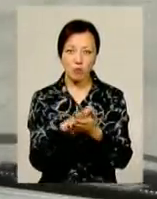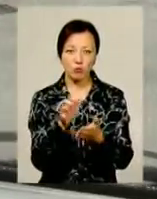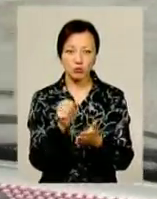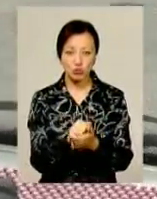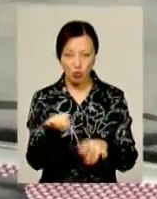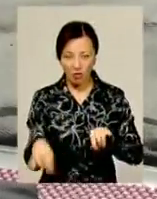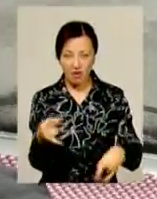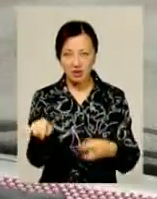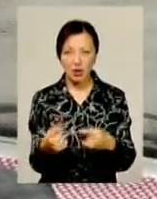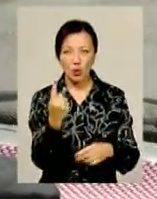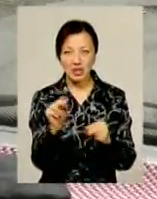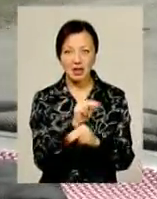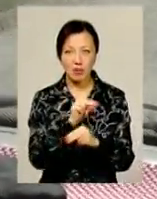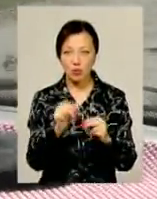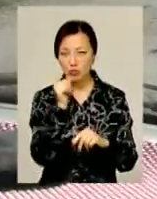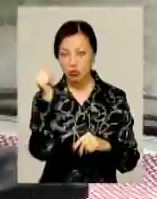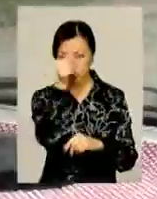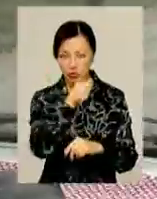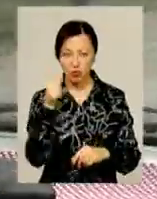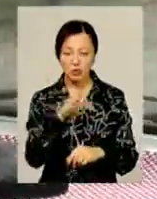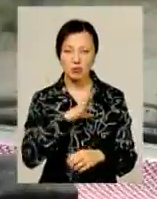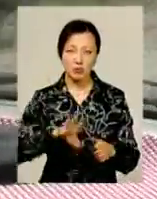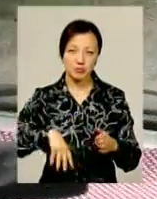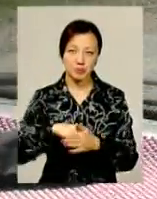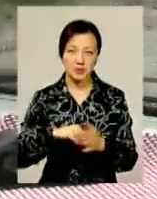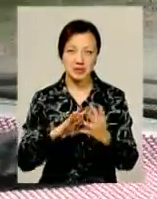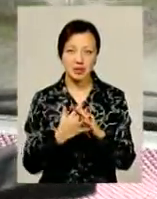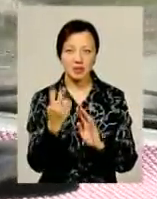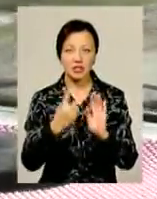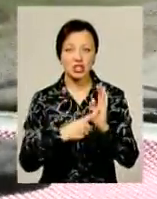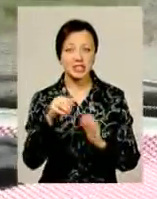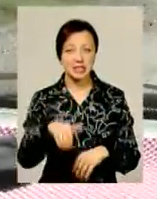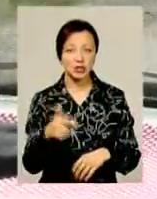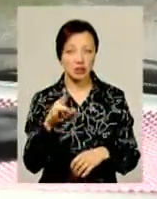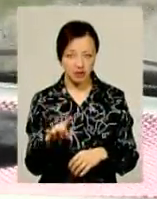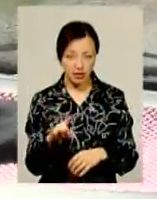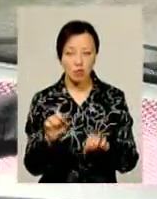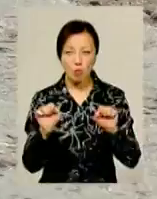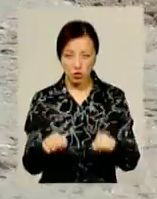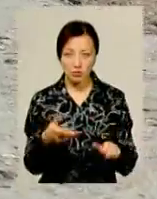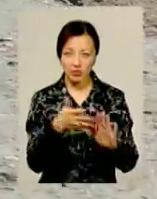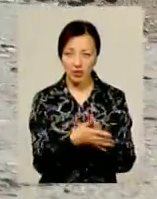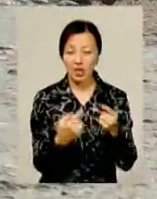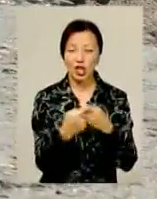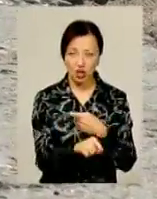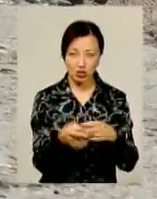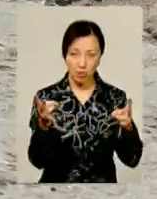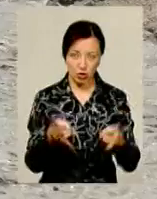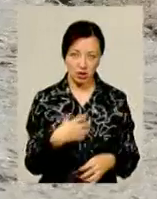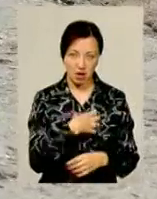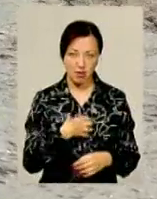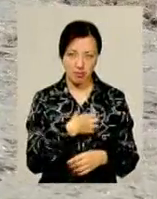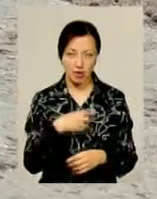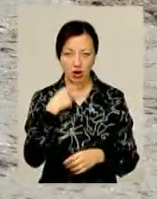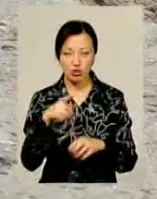попсований. І лише один ямковий ремонт в минулому році коштував сільському бюджету 26 тисяч гривень, які можна було б використати і на інші важливі